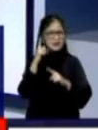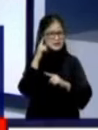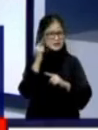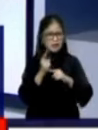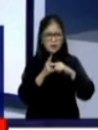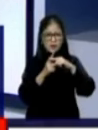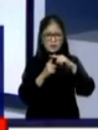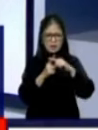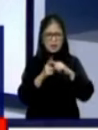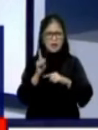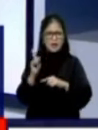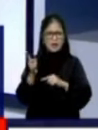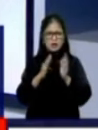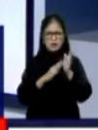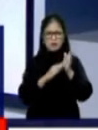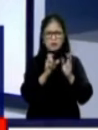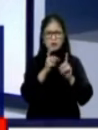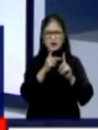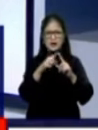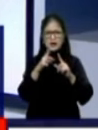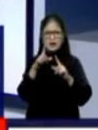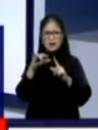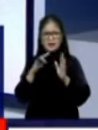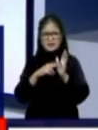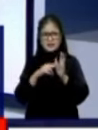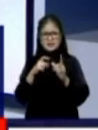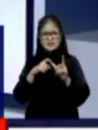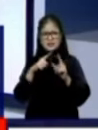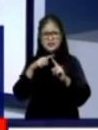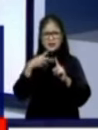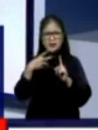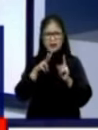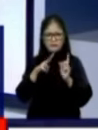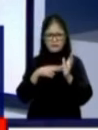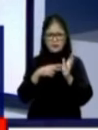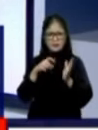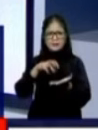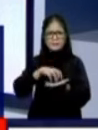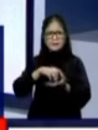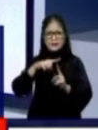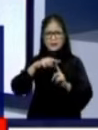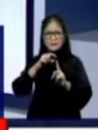ada Muharlin dan Stephen Patinama di TPS dan juga di